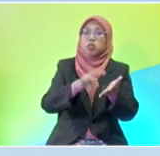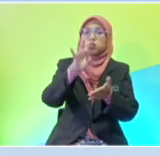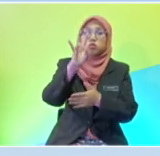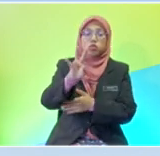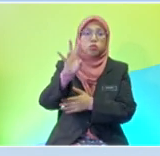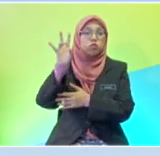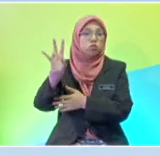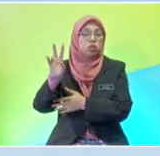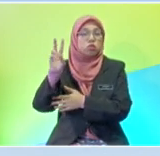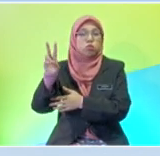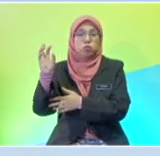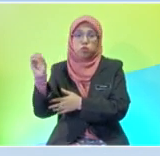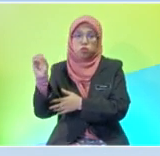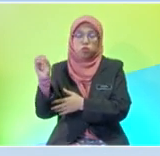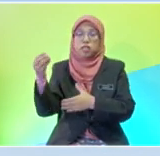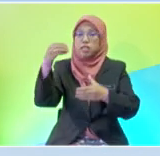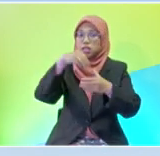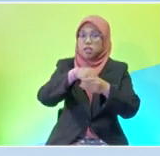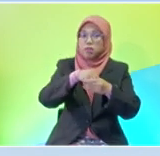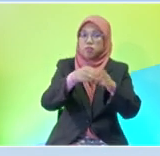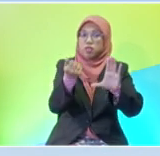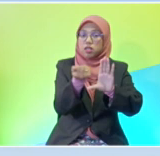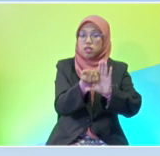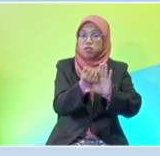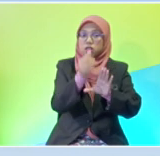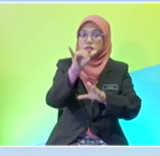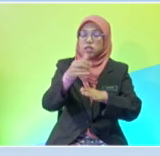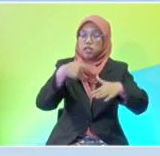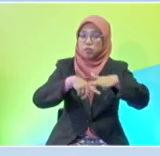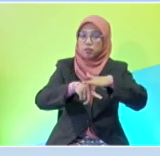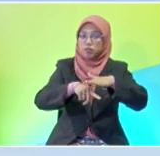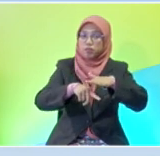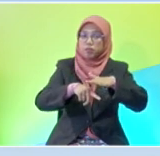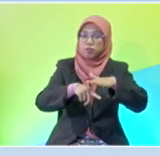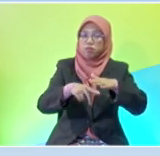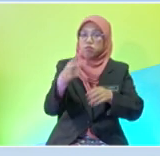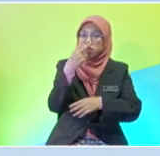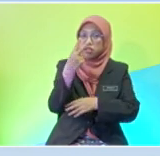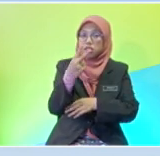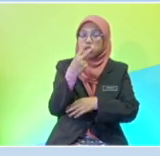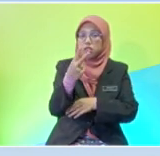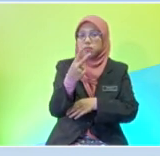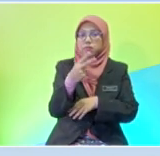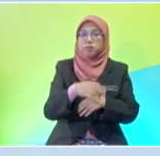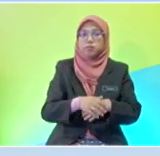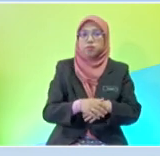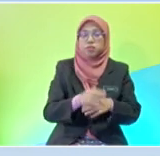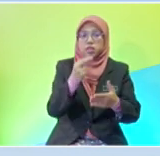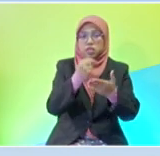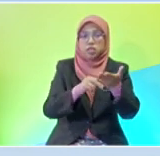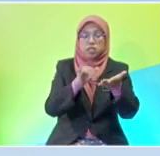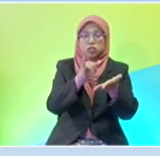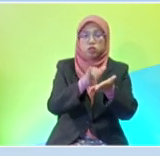7720 ke dalam icon yang terlibat so kalau kita lihat nilai itu